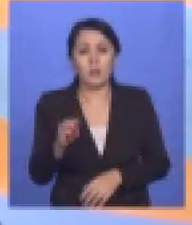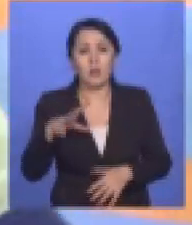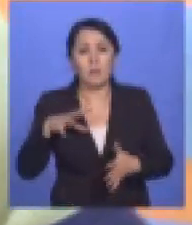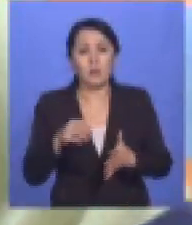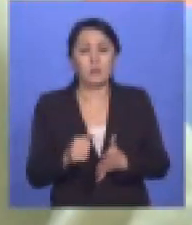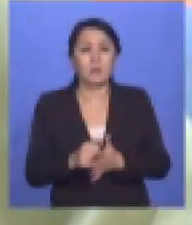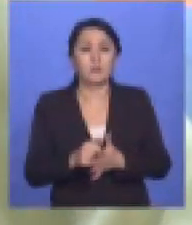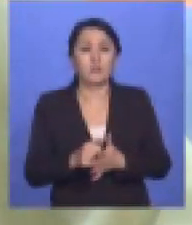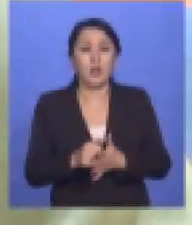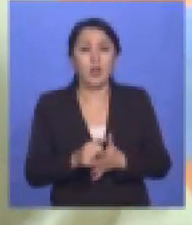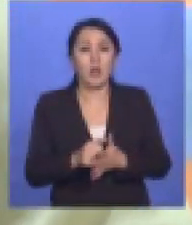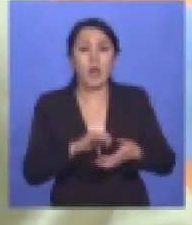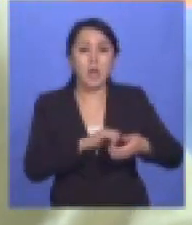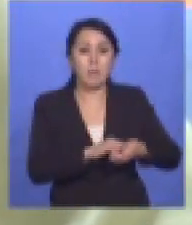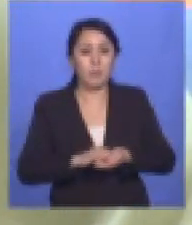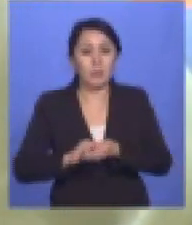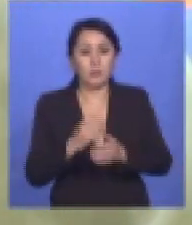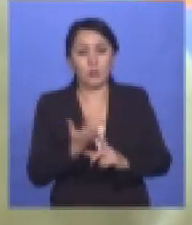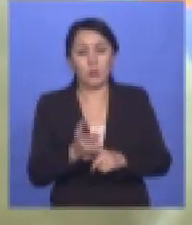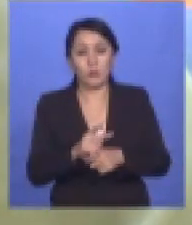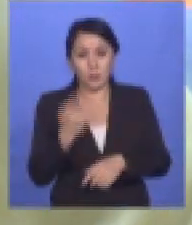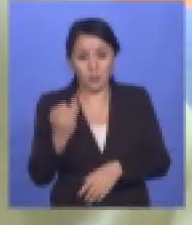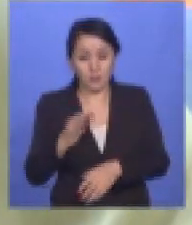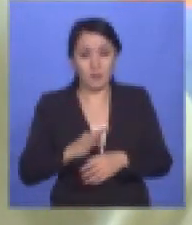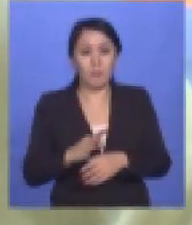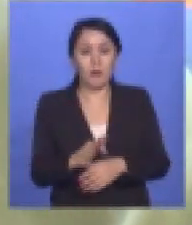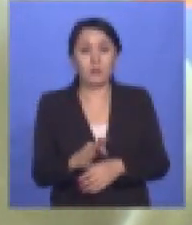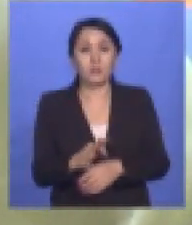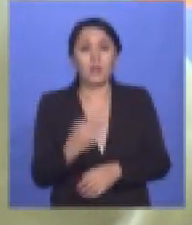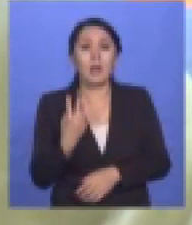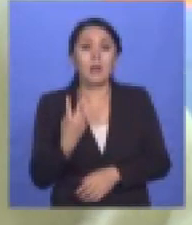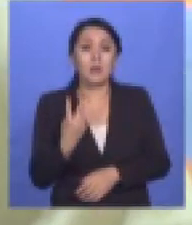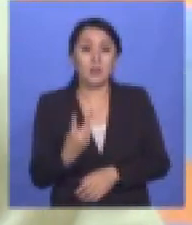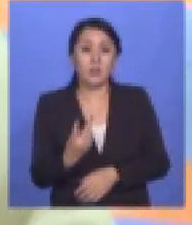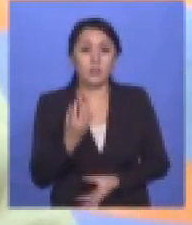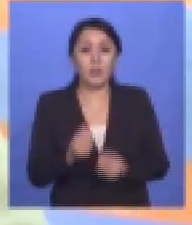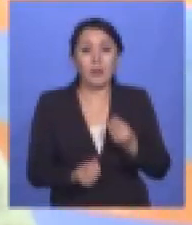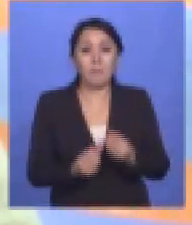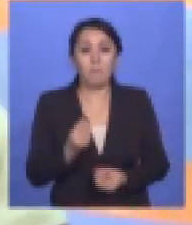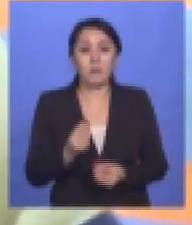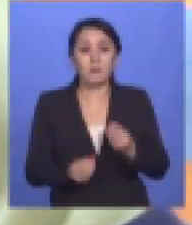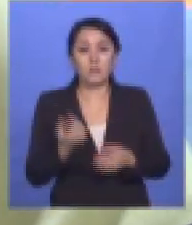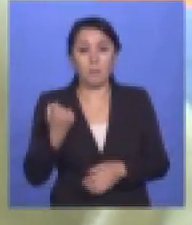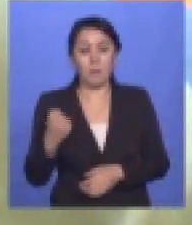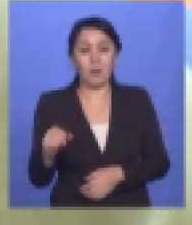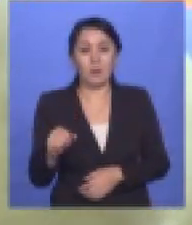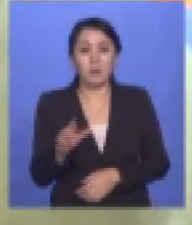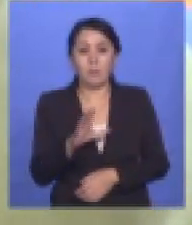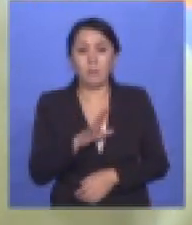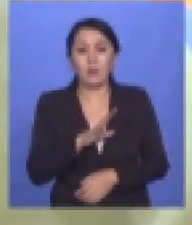және де белдесулер өте тартысты өтіп жатыр. Жаңа екінші белдесуде жеңіске жеттім, Аллаға